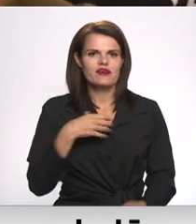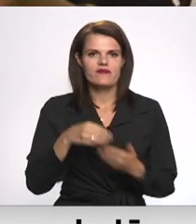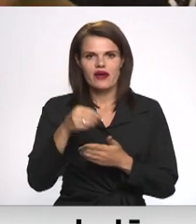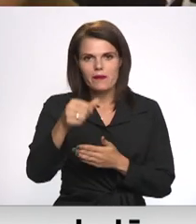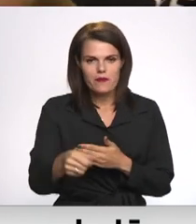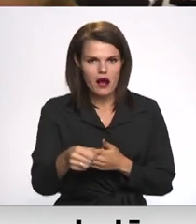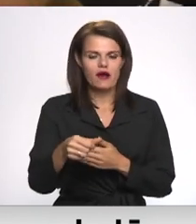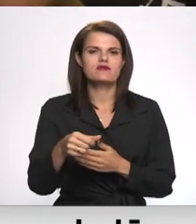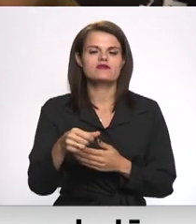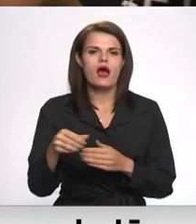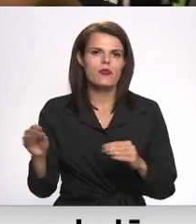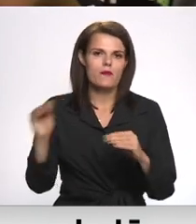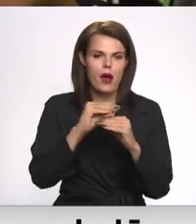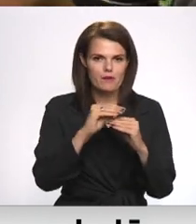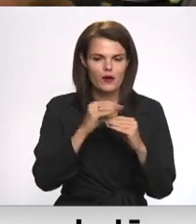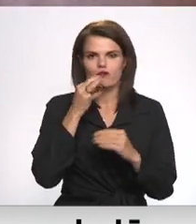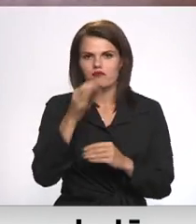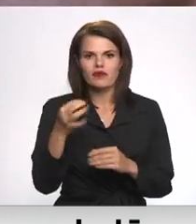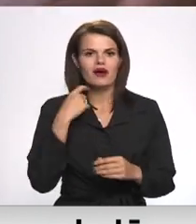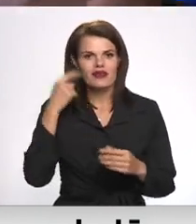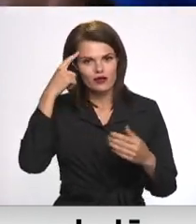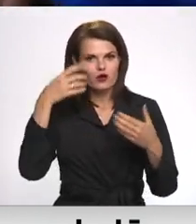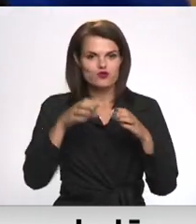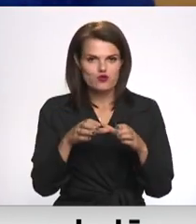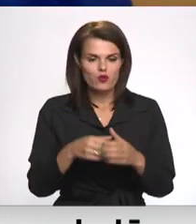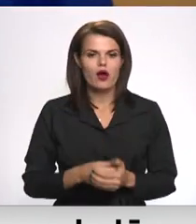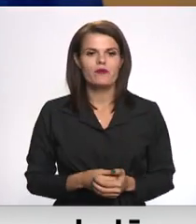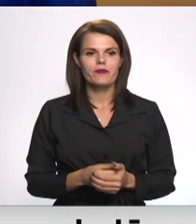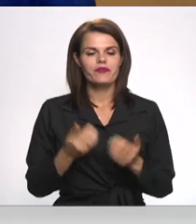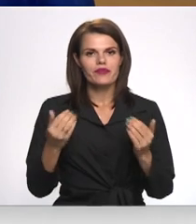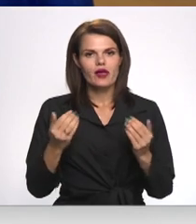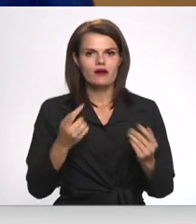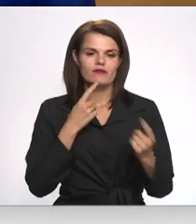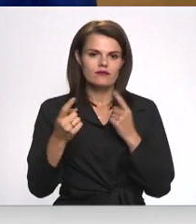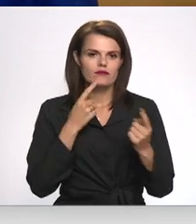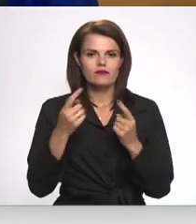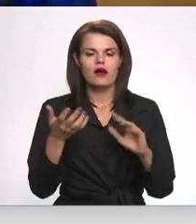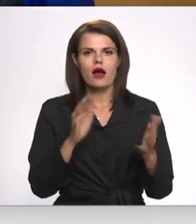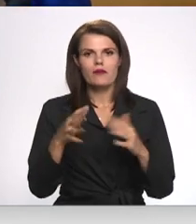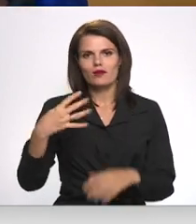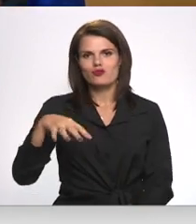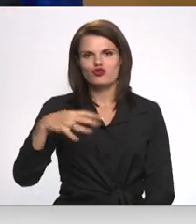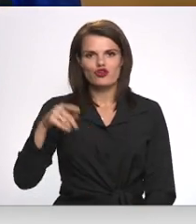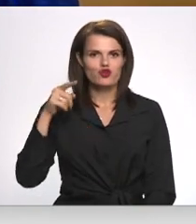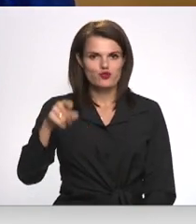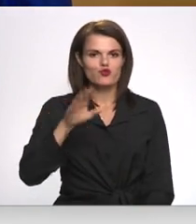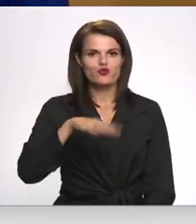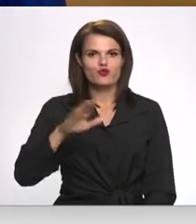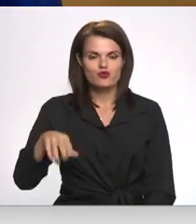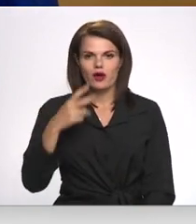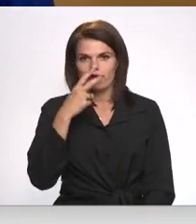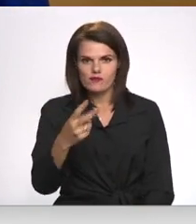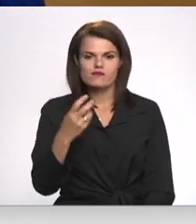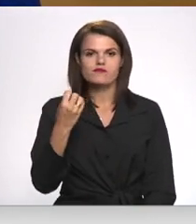līdzmaksājums. Tā atklāja Rīgas domē. Šobrīd mēs patiesībā runājam orientējuši par 40 tūkstošu bērniem, un šobrīd pēc tās operatīvās